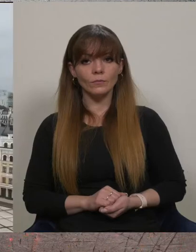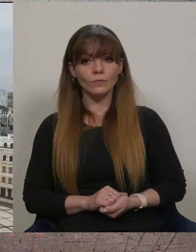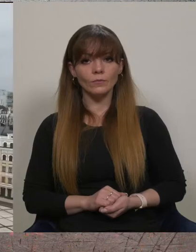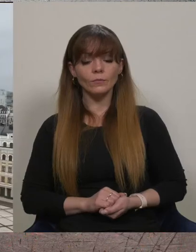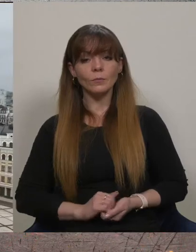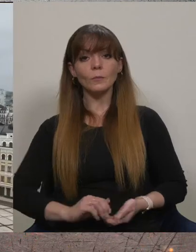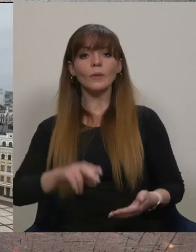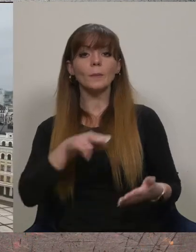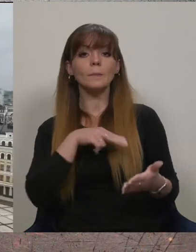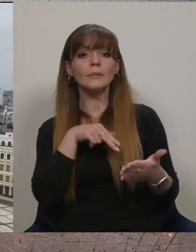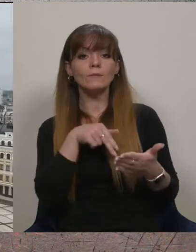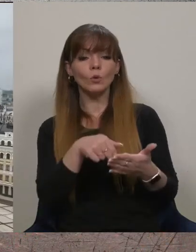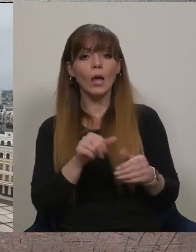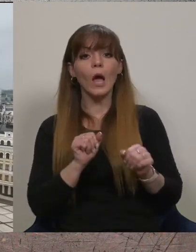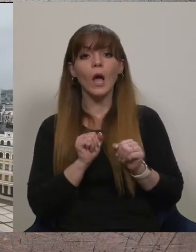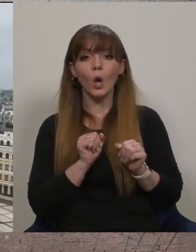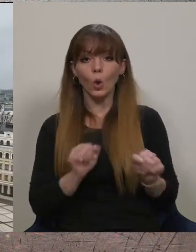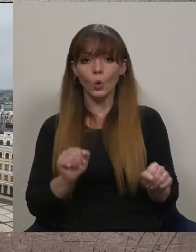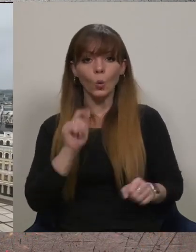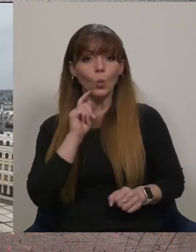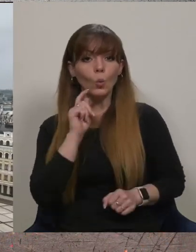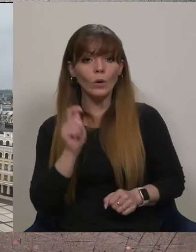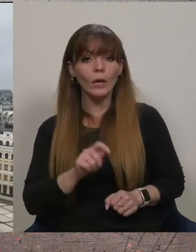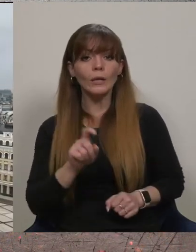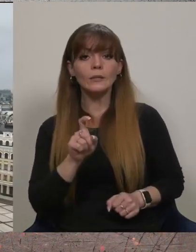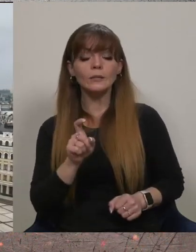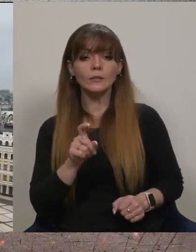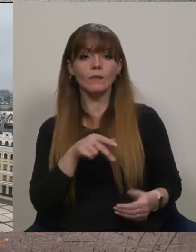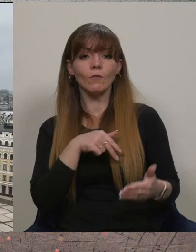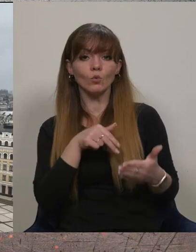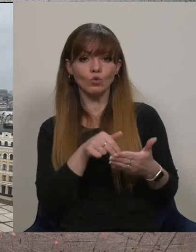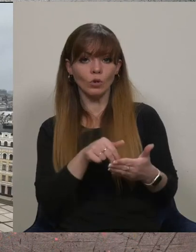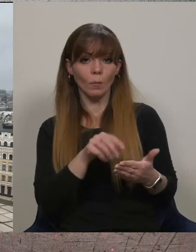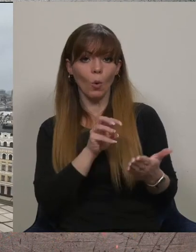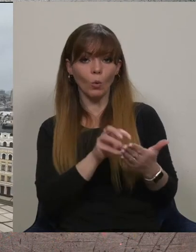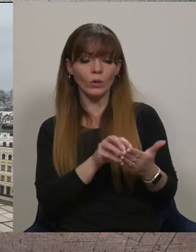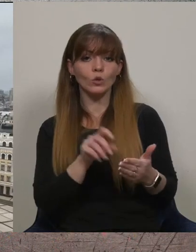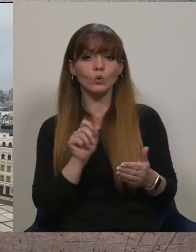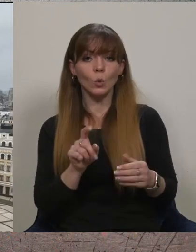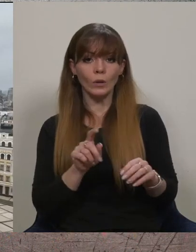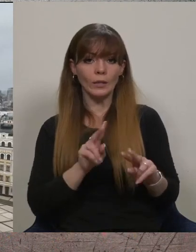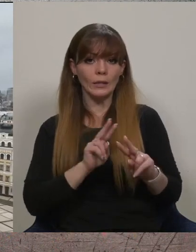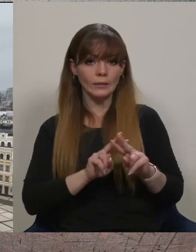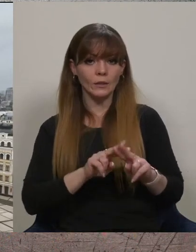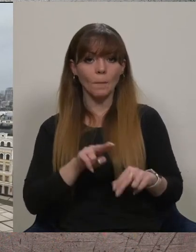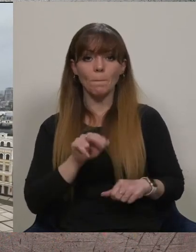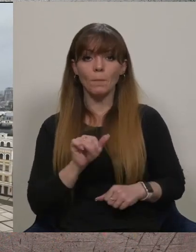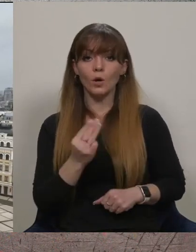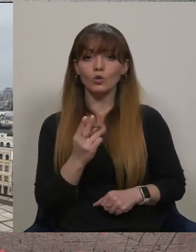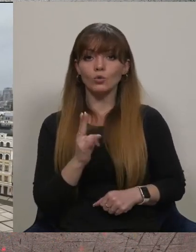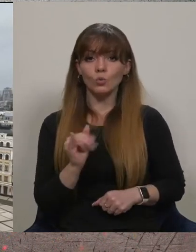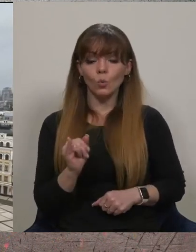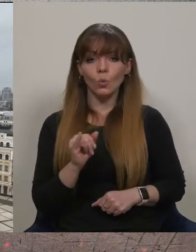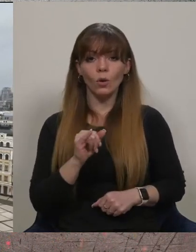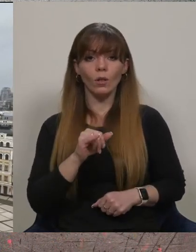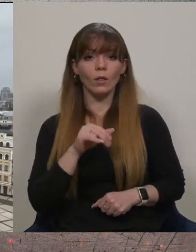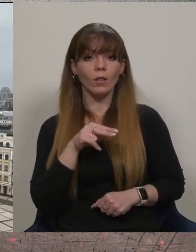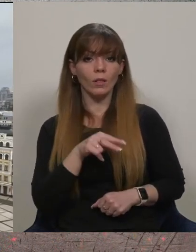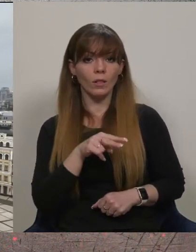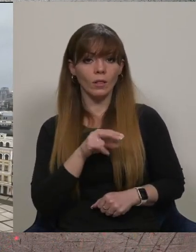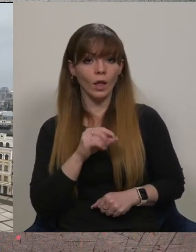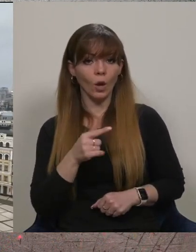Присвоєно звання Герой України з врученням ордена Золота Зірка Пашку Леву